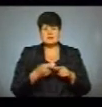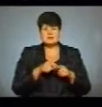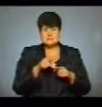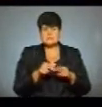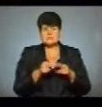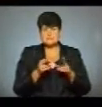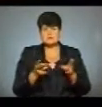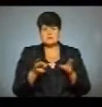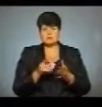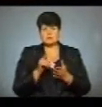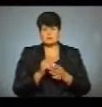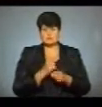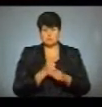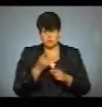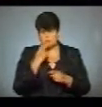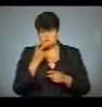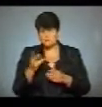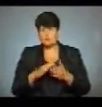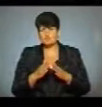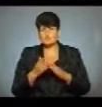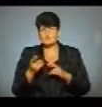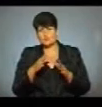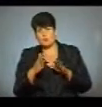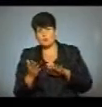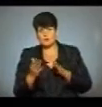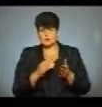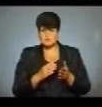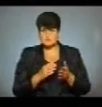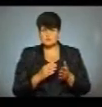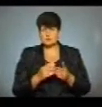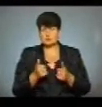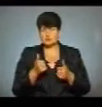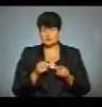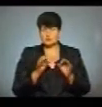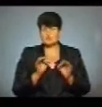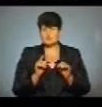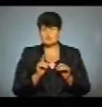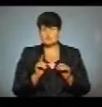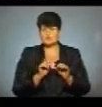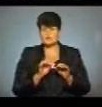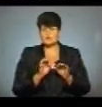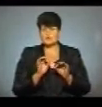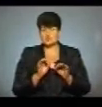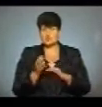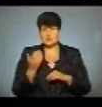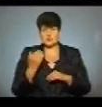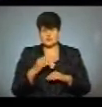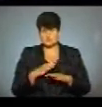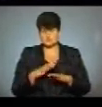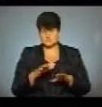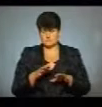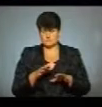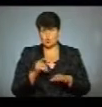обов'язково зробити. От ви дивіться, в якому стані. Бачите, все похилилося. То добре, що нічого не закрило раніше, бо